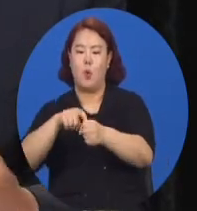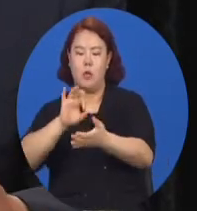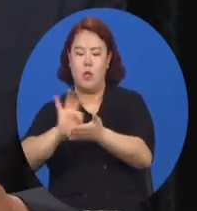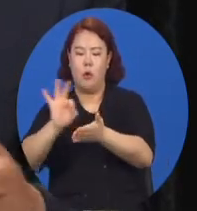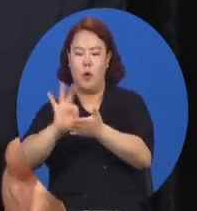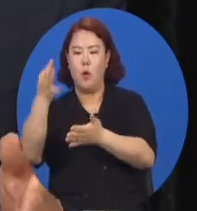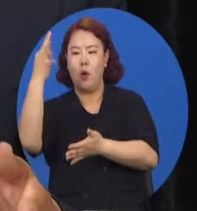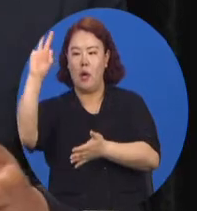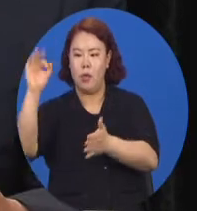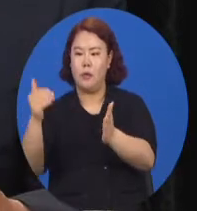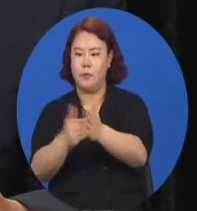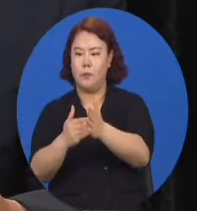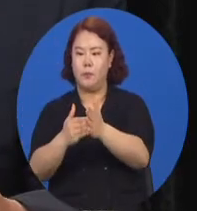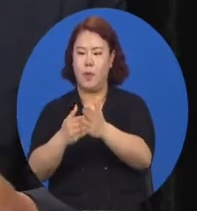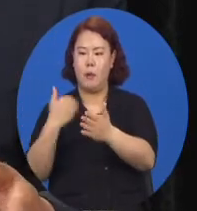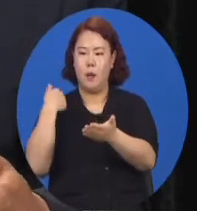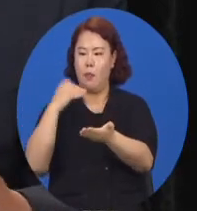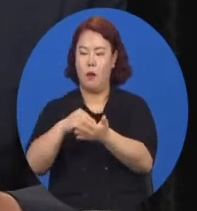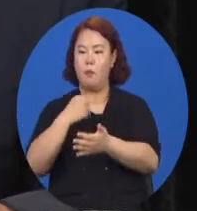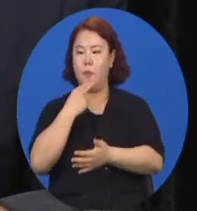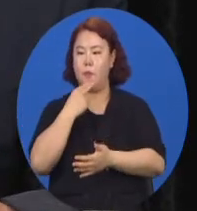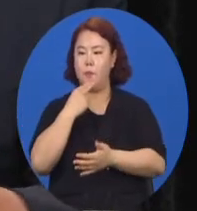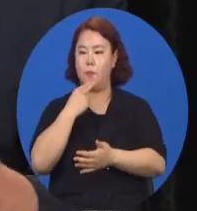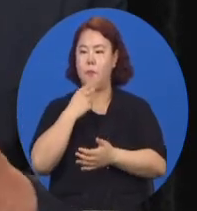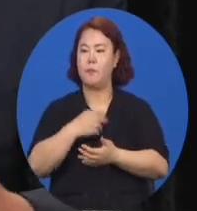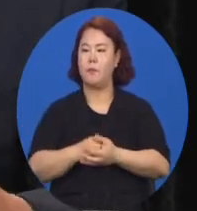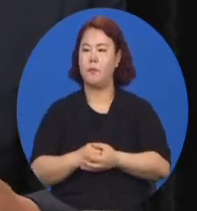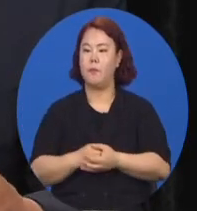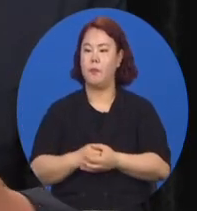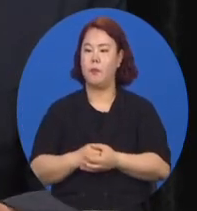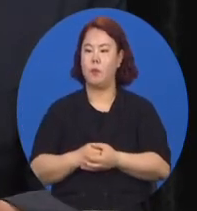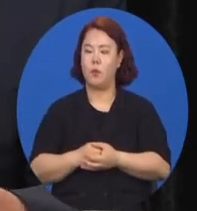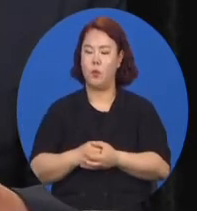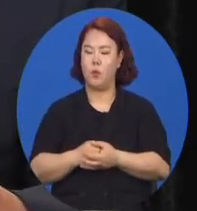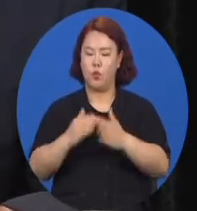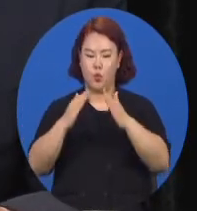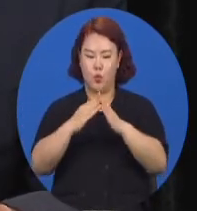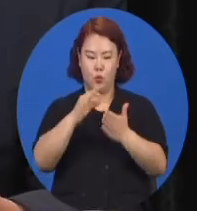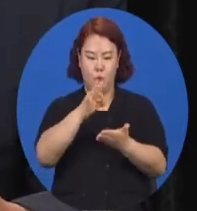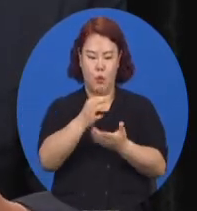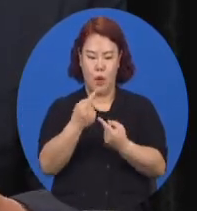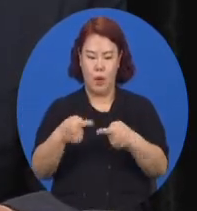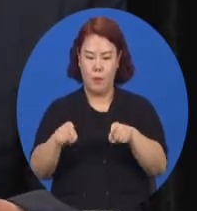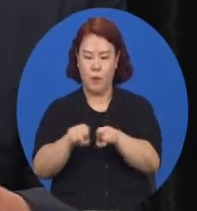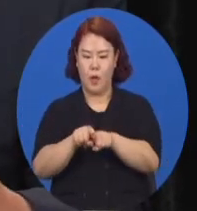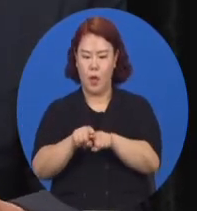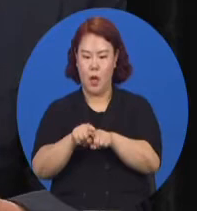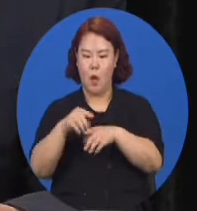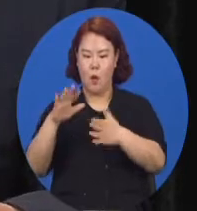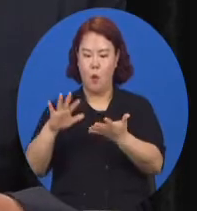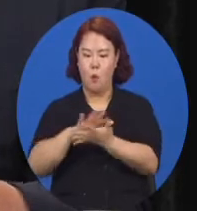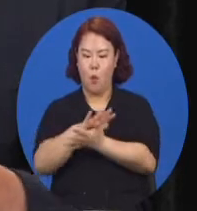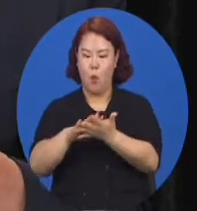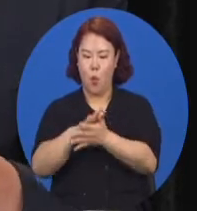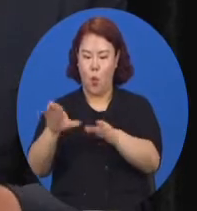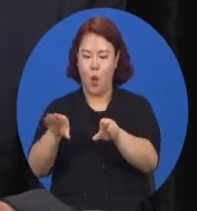승인을 얻어서 반납하지 않고 우리 군비와 함께 지금 복합공원을 투자해서 사용을